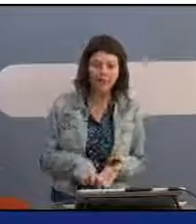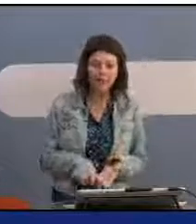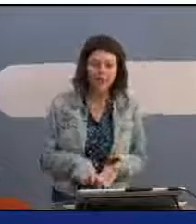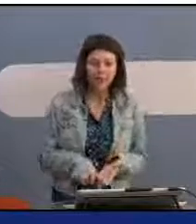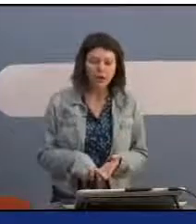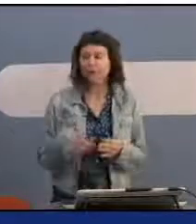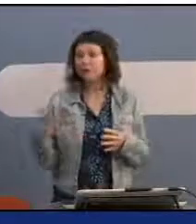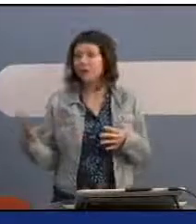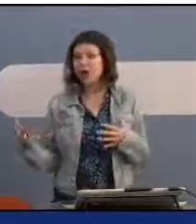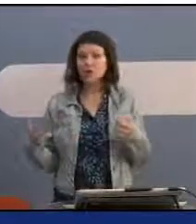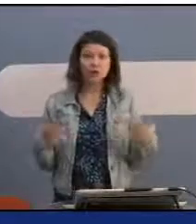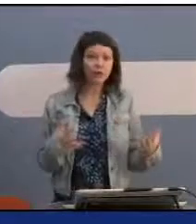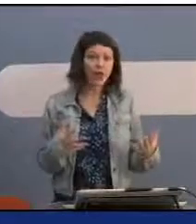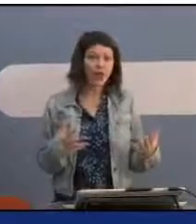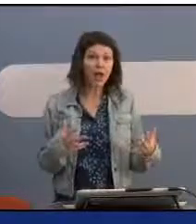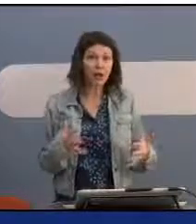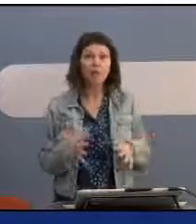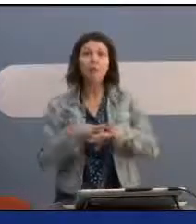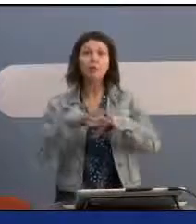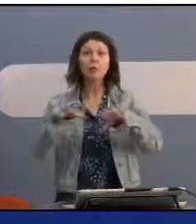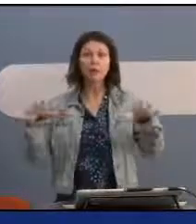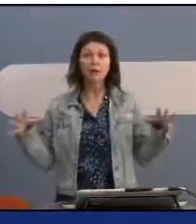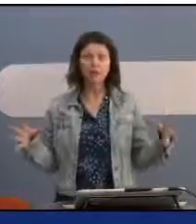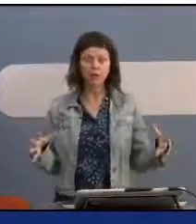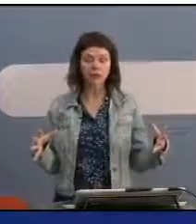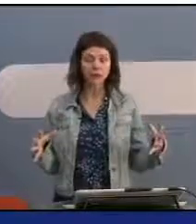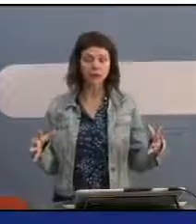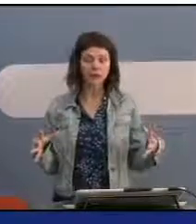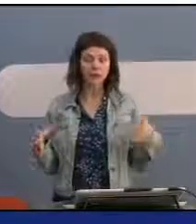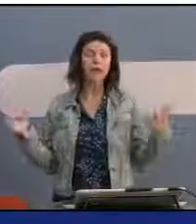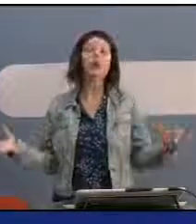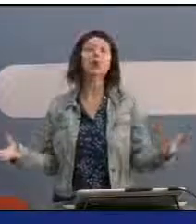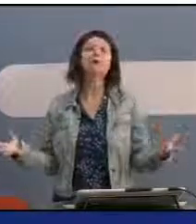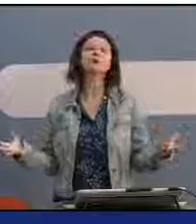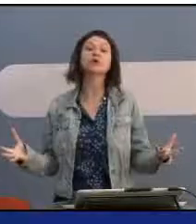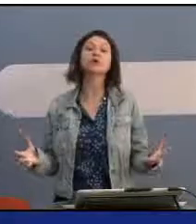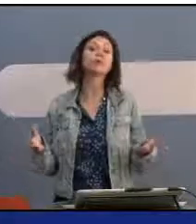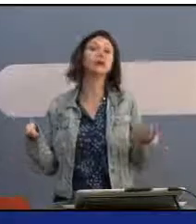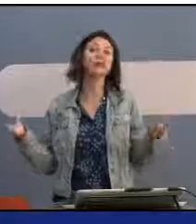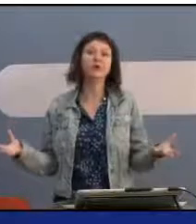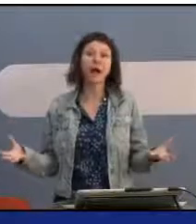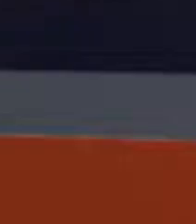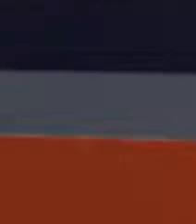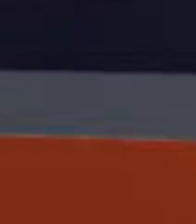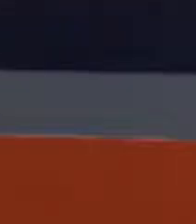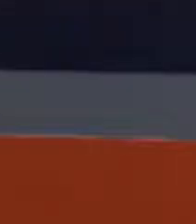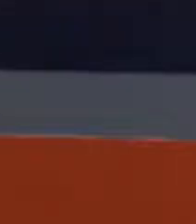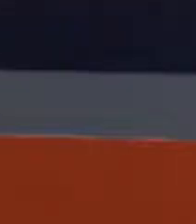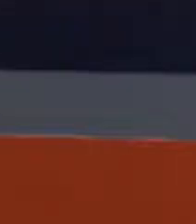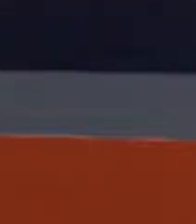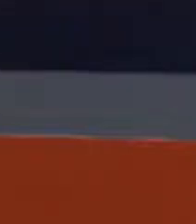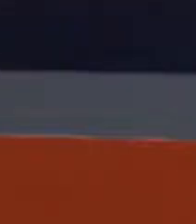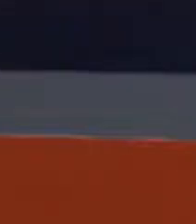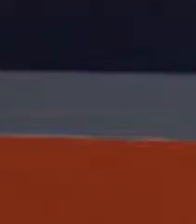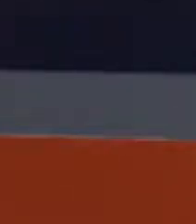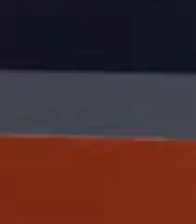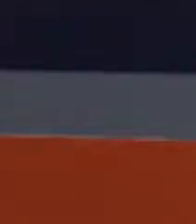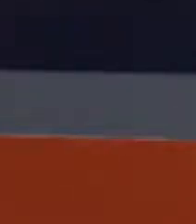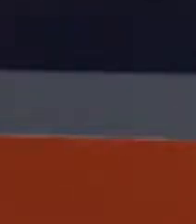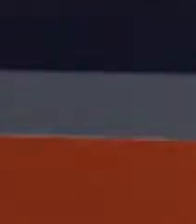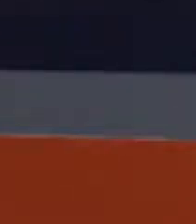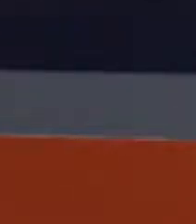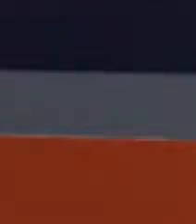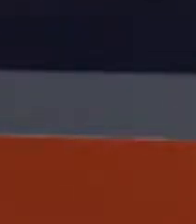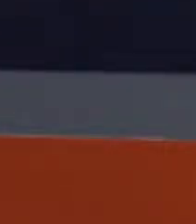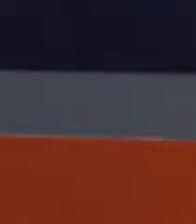המין, שפה, השקפה, כולם אמורים לקבל את אותו יחס. תארו לכם שמגיעים לכיתה וכולם הם אותו